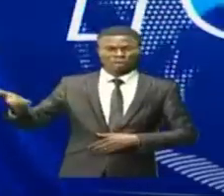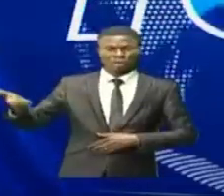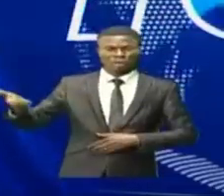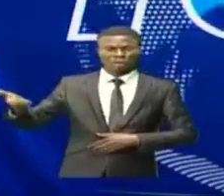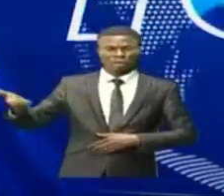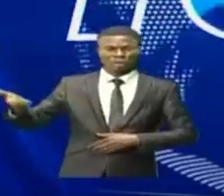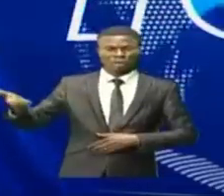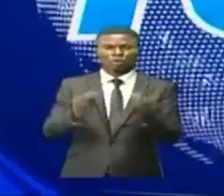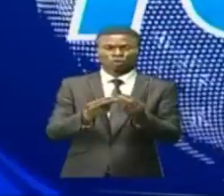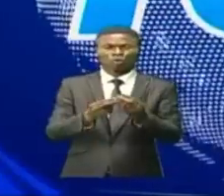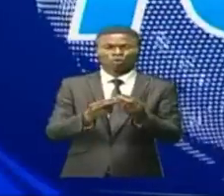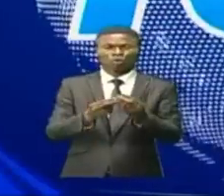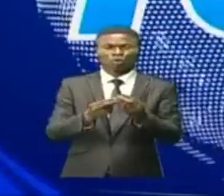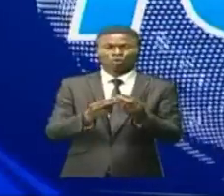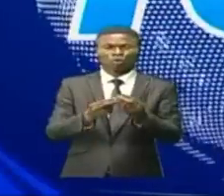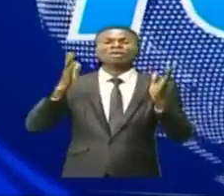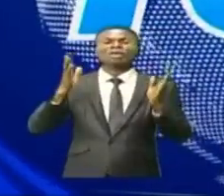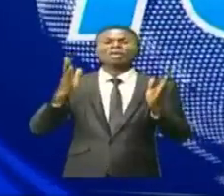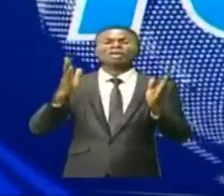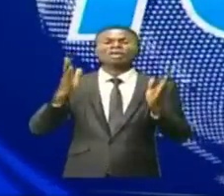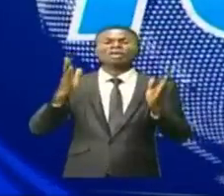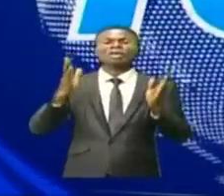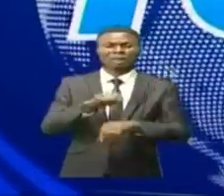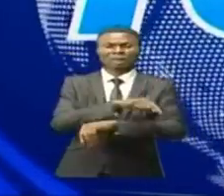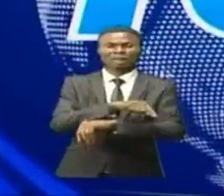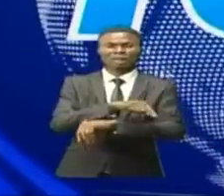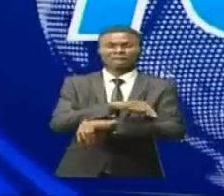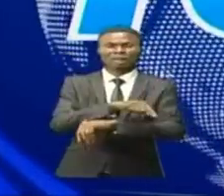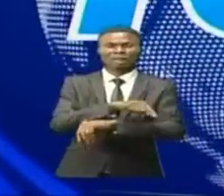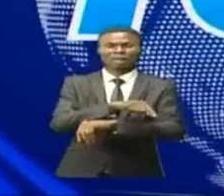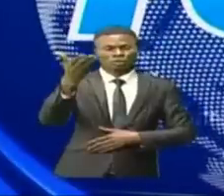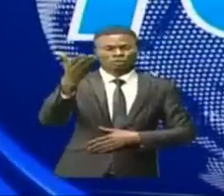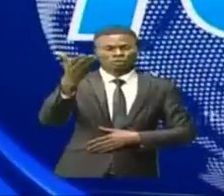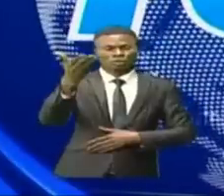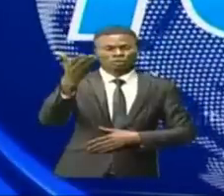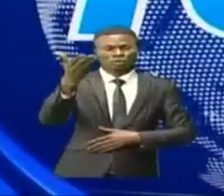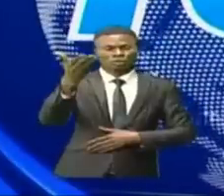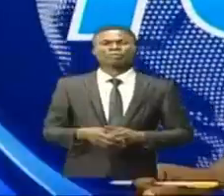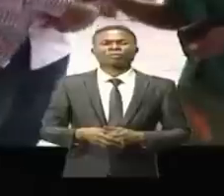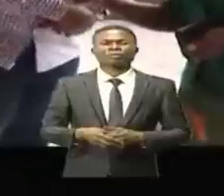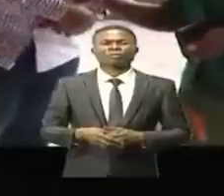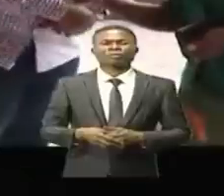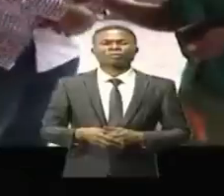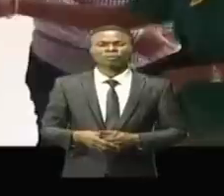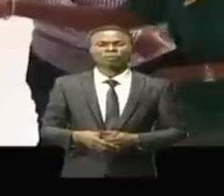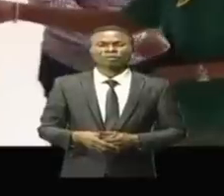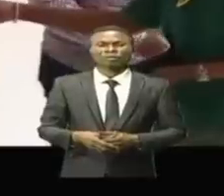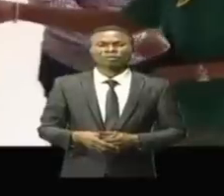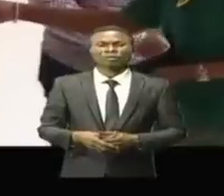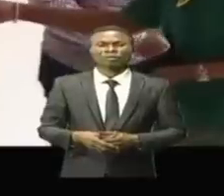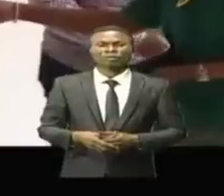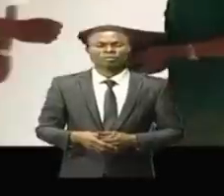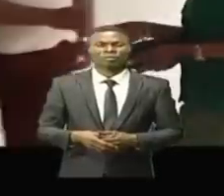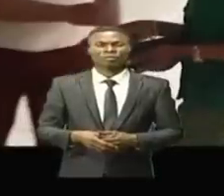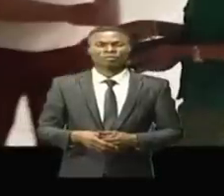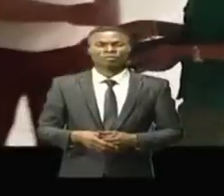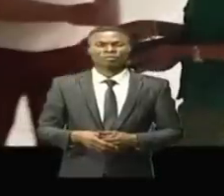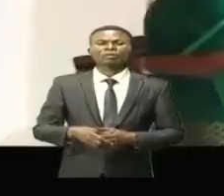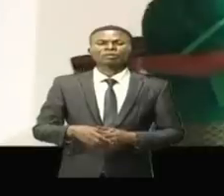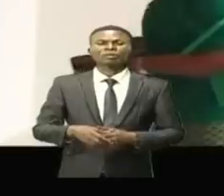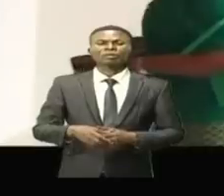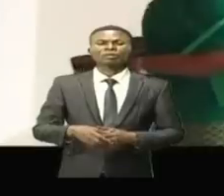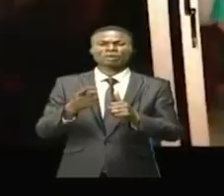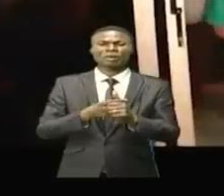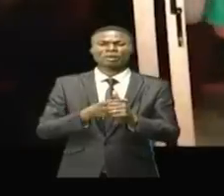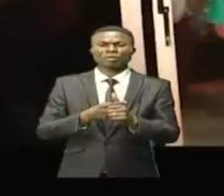de hommes dédiés de Dieu dans son cabinet. Autre détail avec Angèle Mabiala. Reconnaissante à son Dieu d'avoir gagné un grand